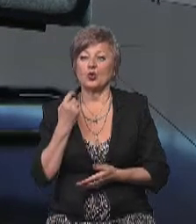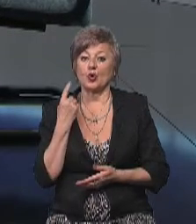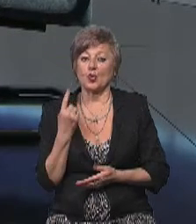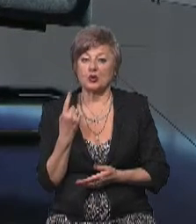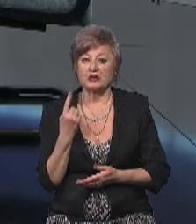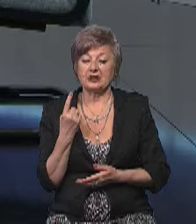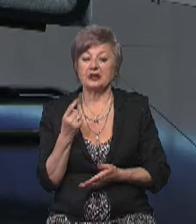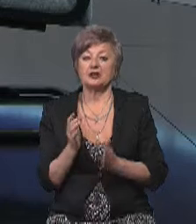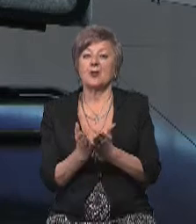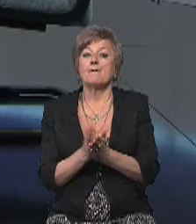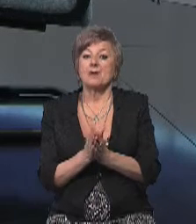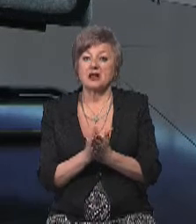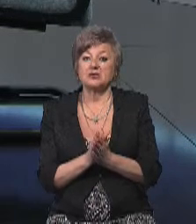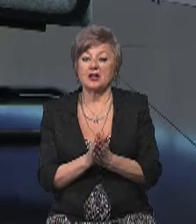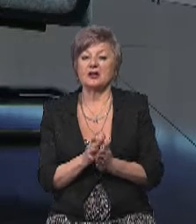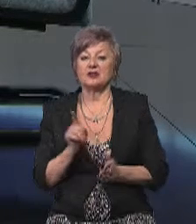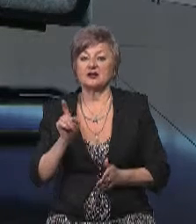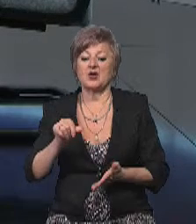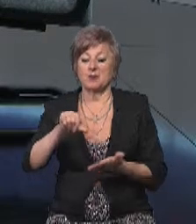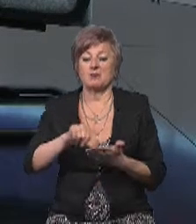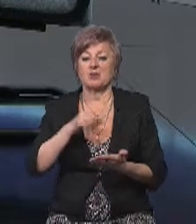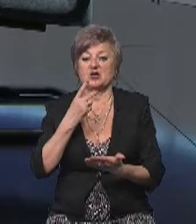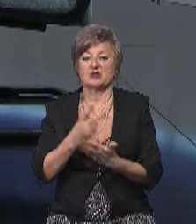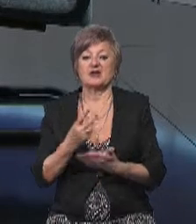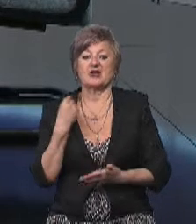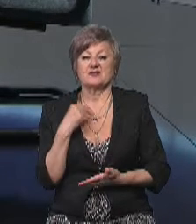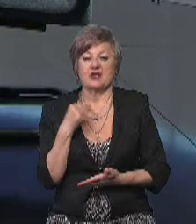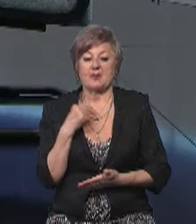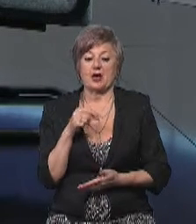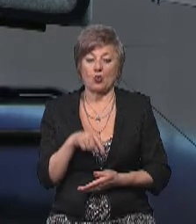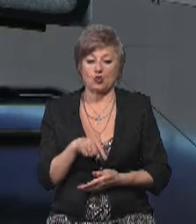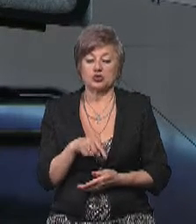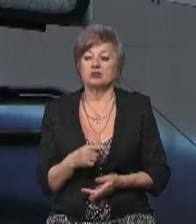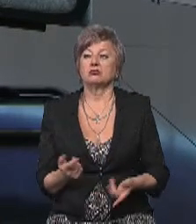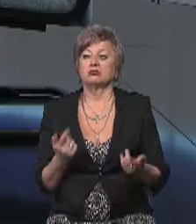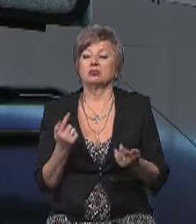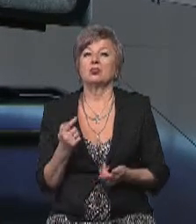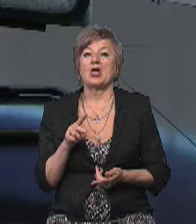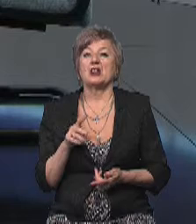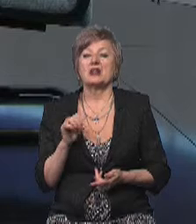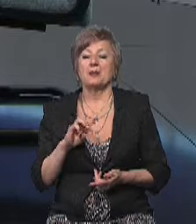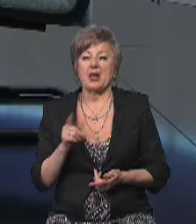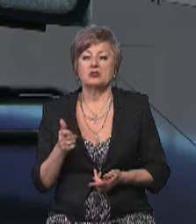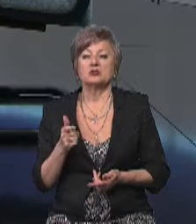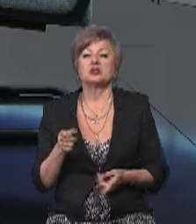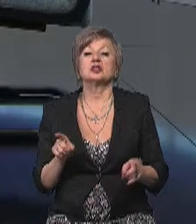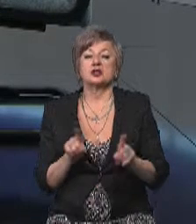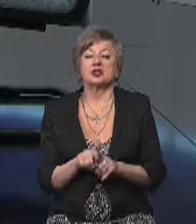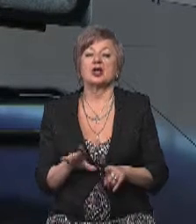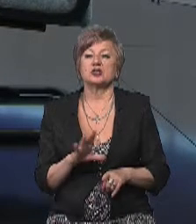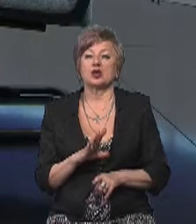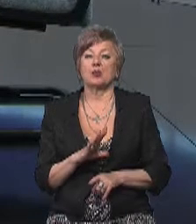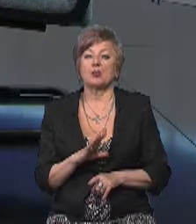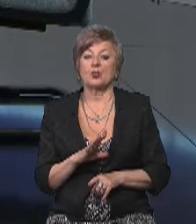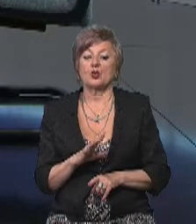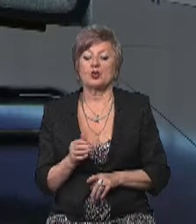один мандат і представляли цей округ в Запоріжжі. В липні, коли теж була